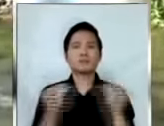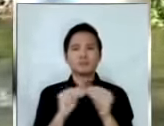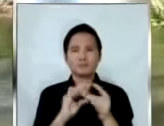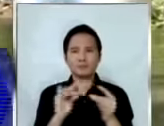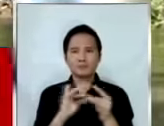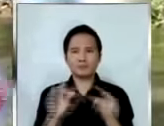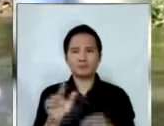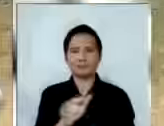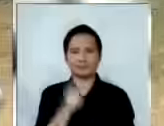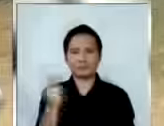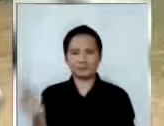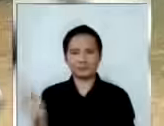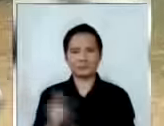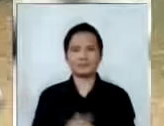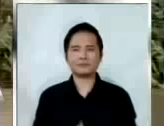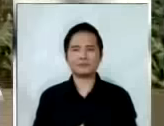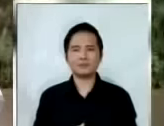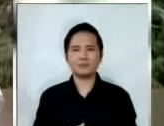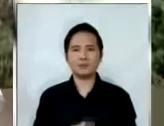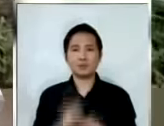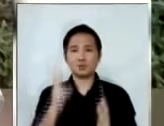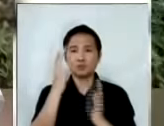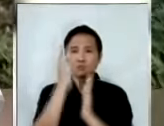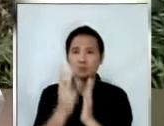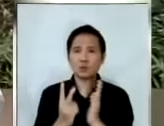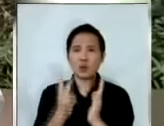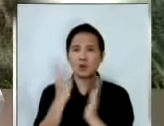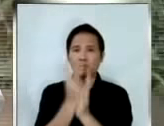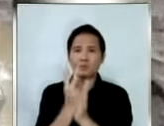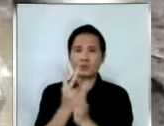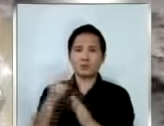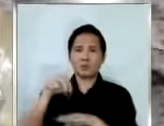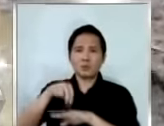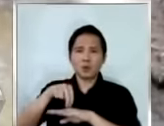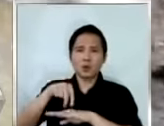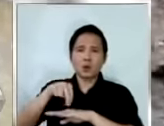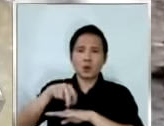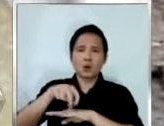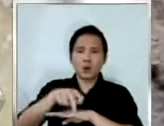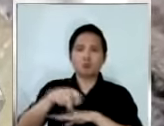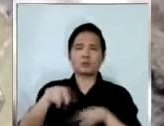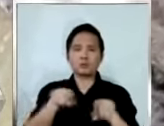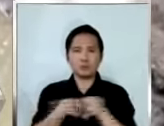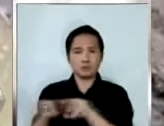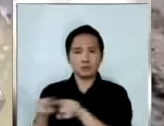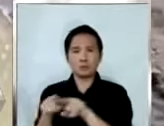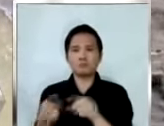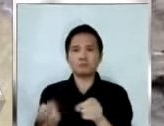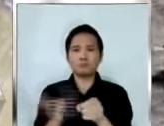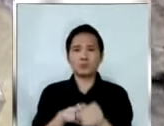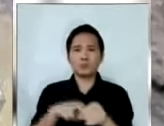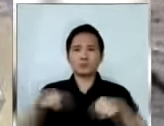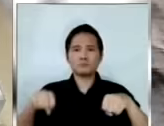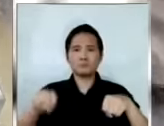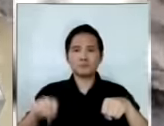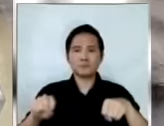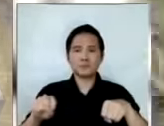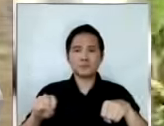Halos 2 oras na paglalakad at pagsakay sa motor ang binuno ni Teacher Christine para marating ang